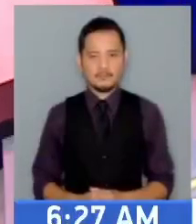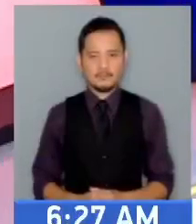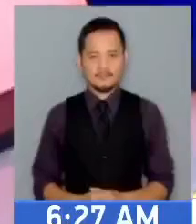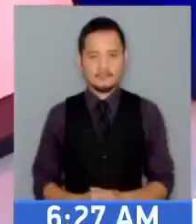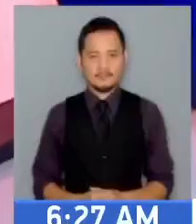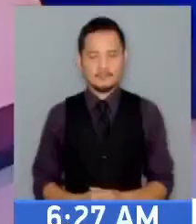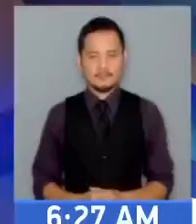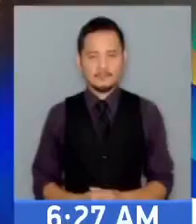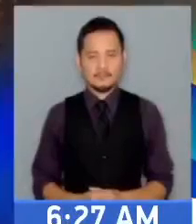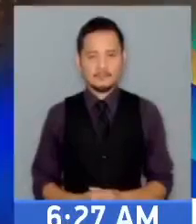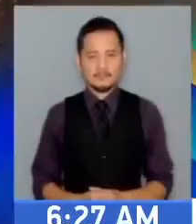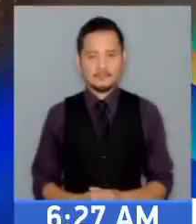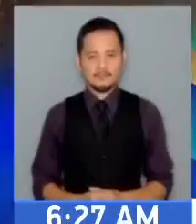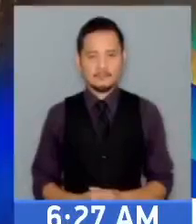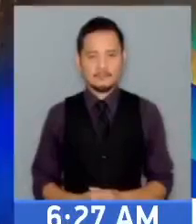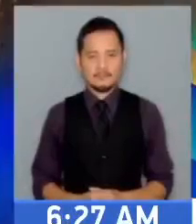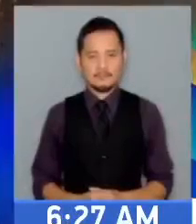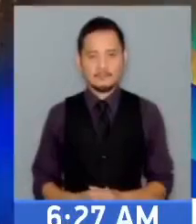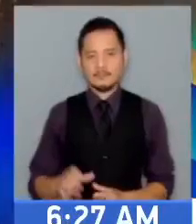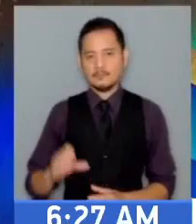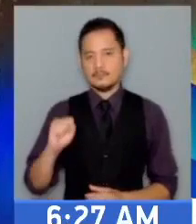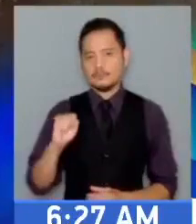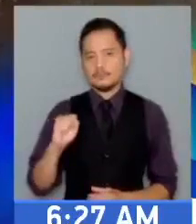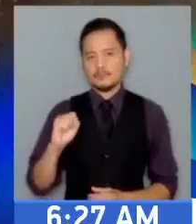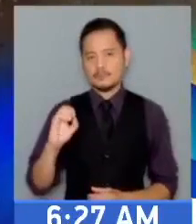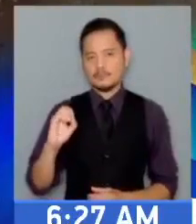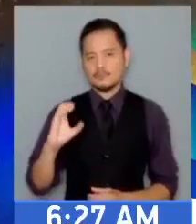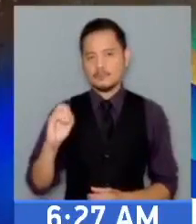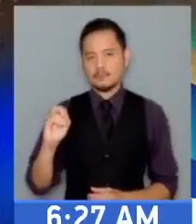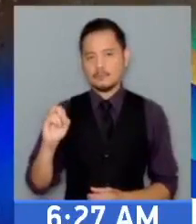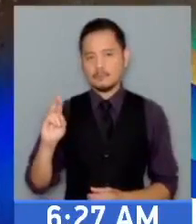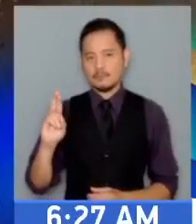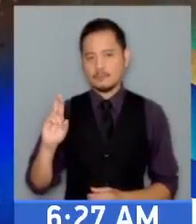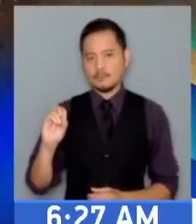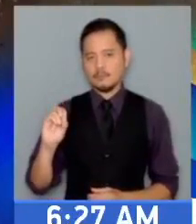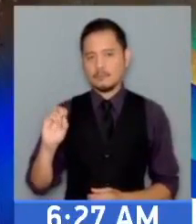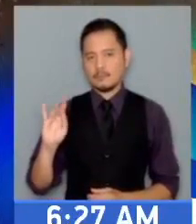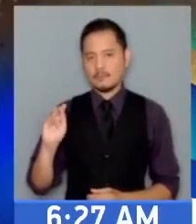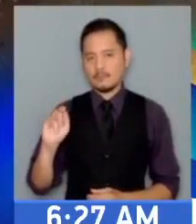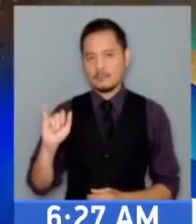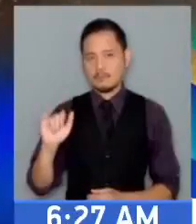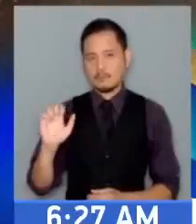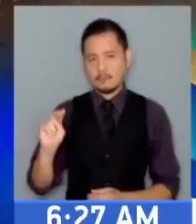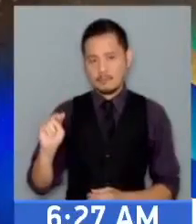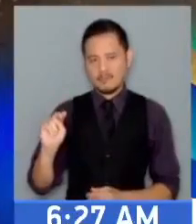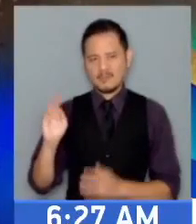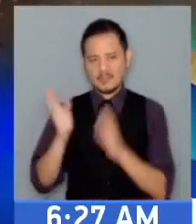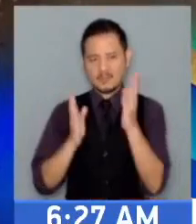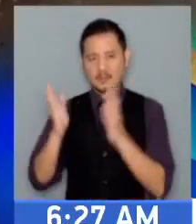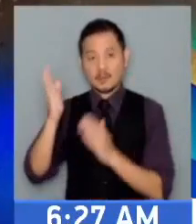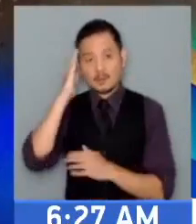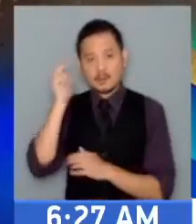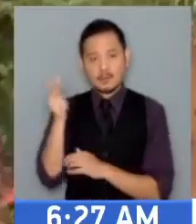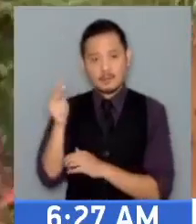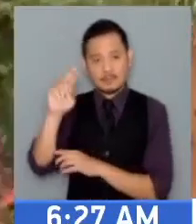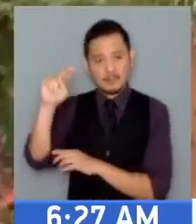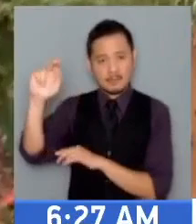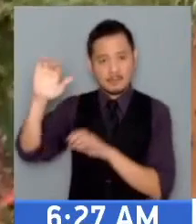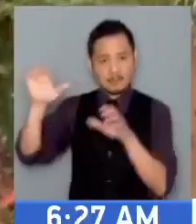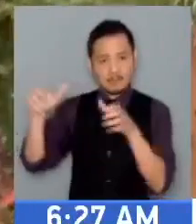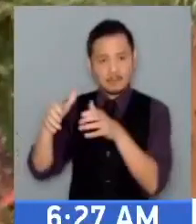Bukod sa Socorro Bayanihan Services Incorporated, iimbestigahan din daw ng Senado ang umano'y sister group nito. Hindi